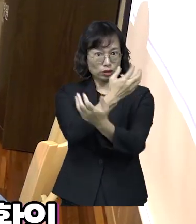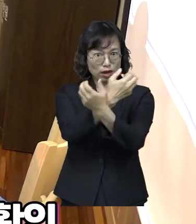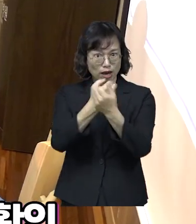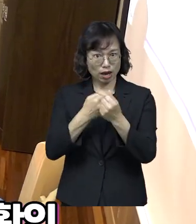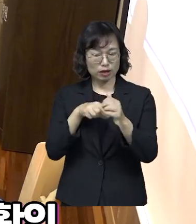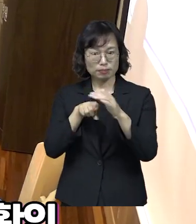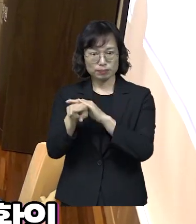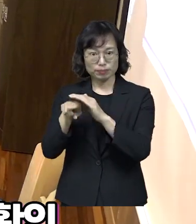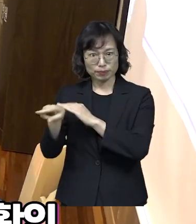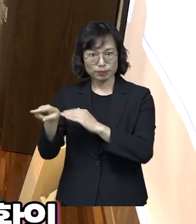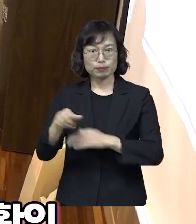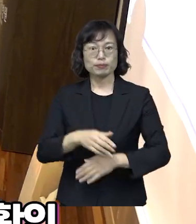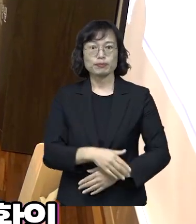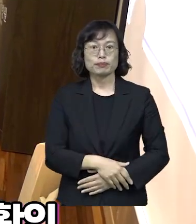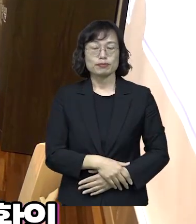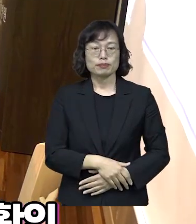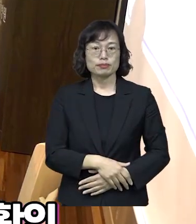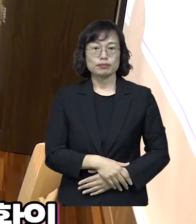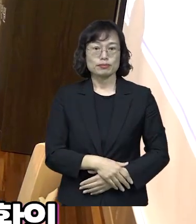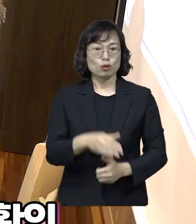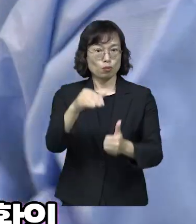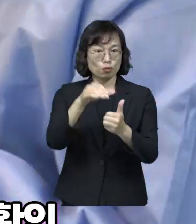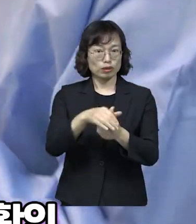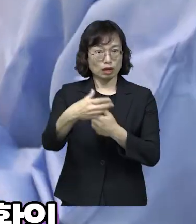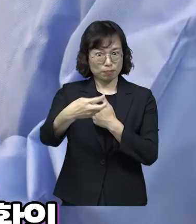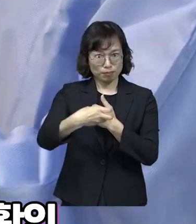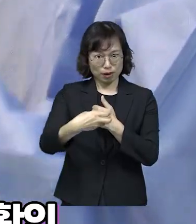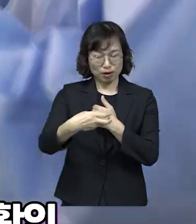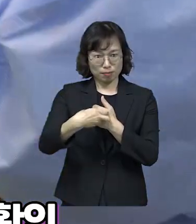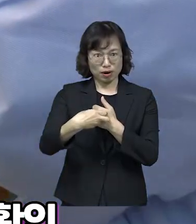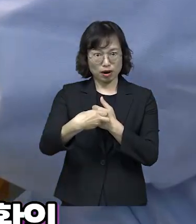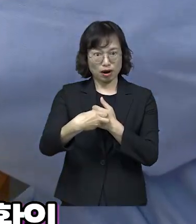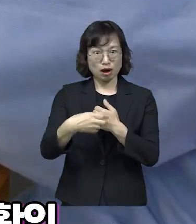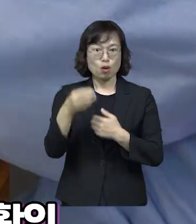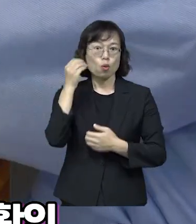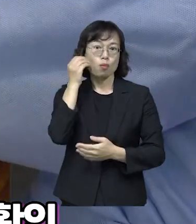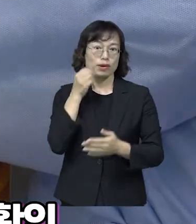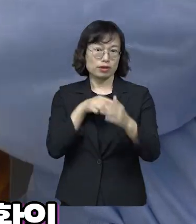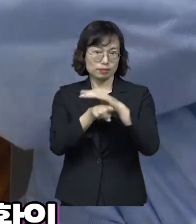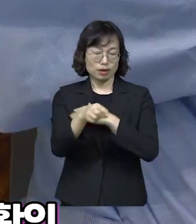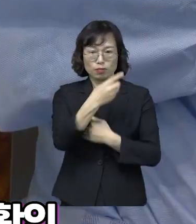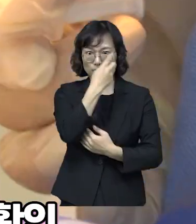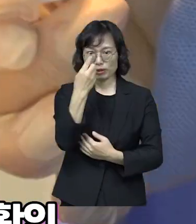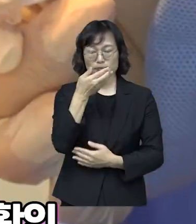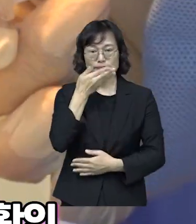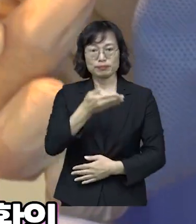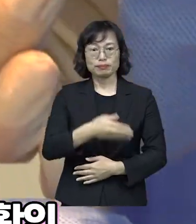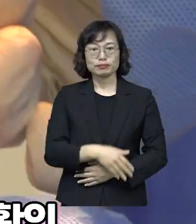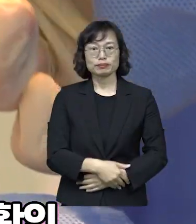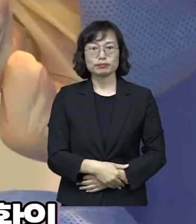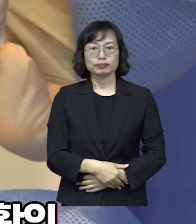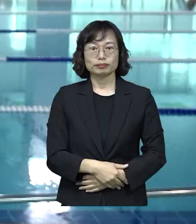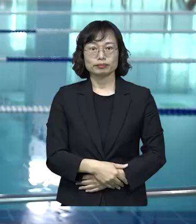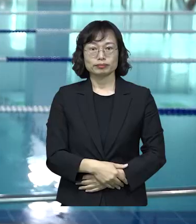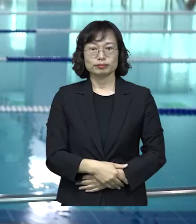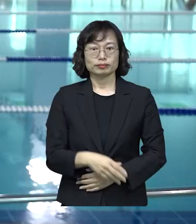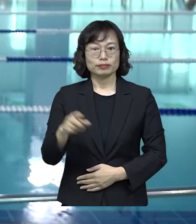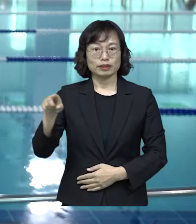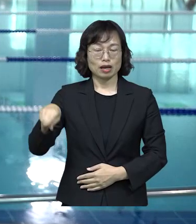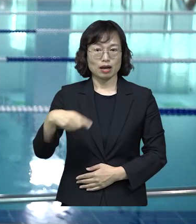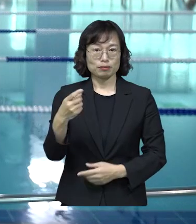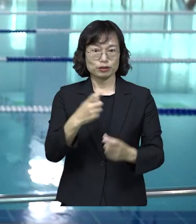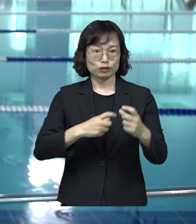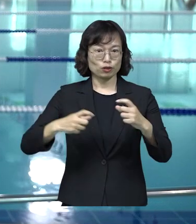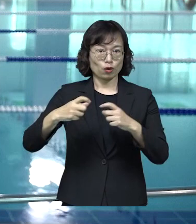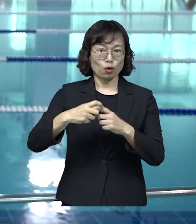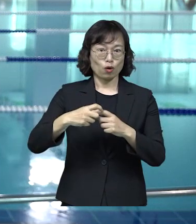후 해당 접종 기관을 방문해야 하며, 위탁 의료기관은 예방접종 도우미 누리집에서 확인하실 수 있습니다. 그럼 다음